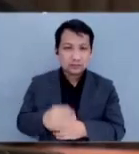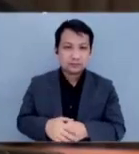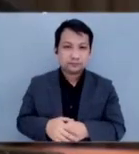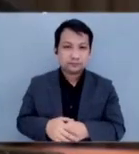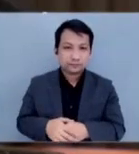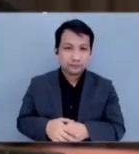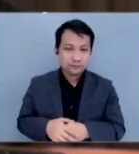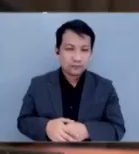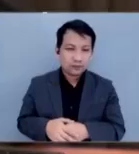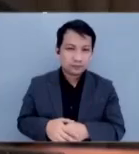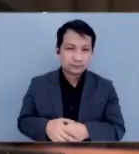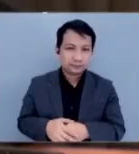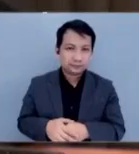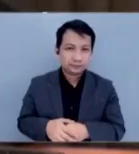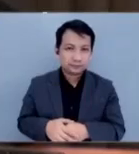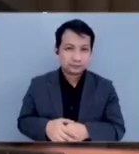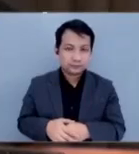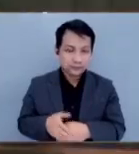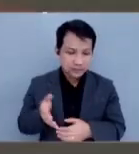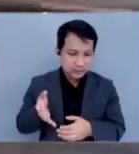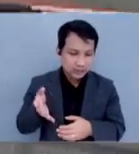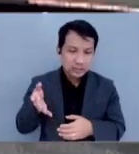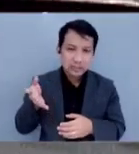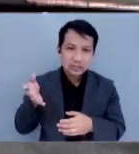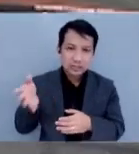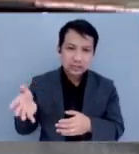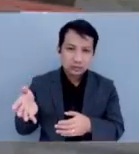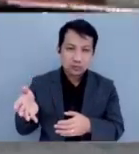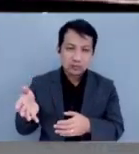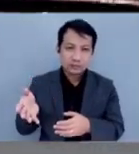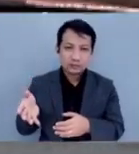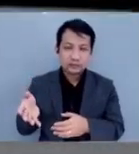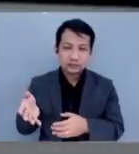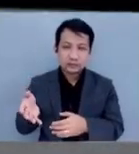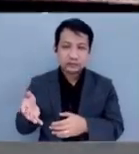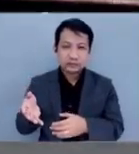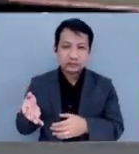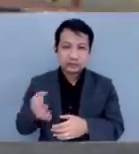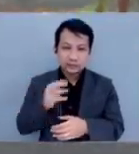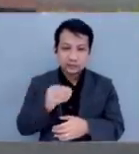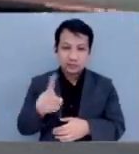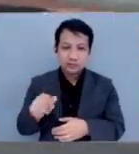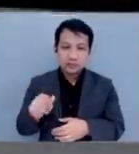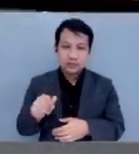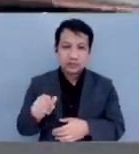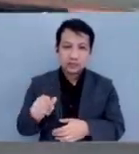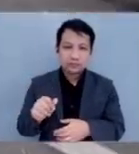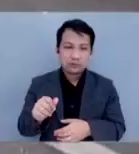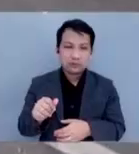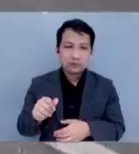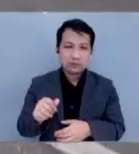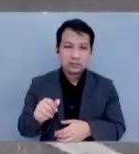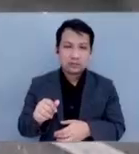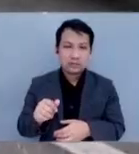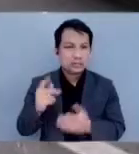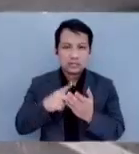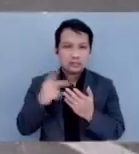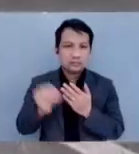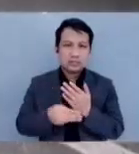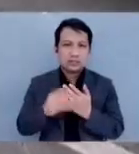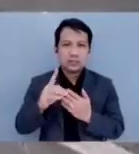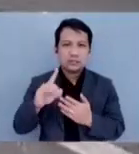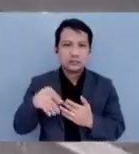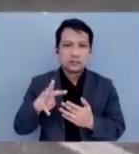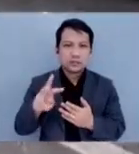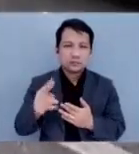sila, iniwan lang pong nakatiwangwang. Ayon sa MMDA, hindi ito proyekto ng DPWH, kundi